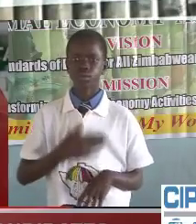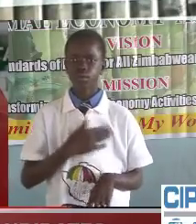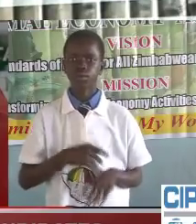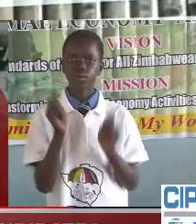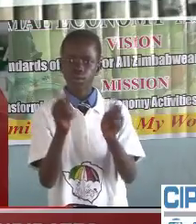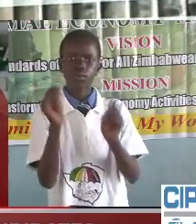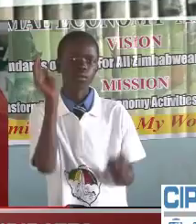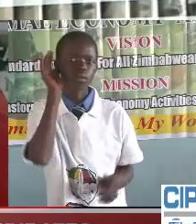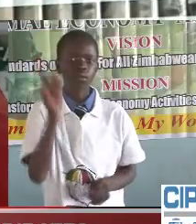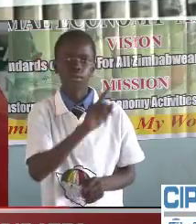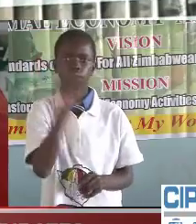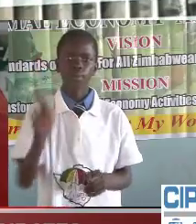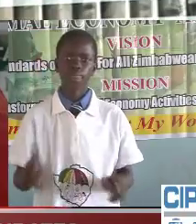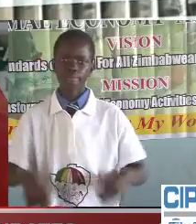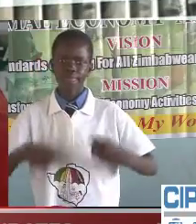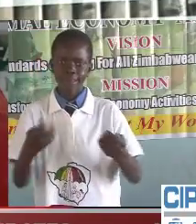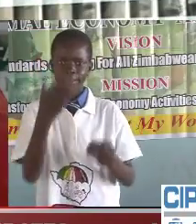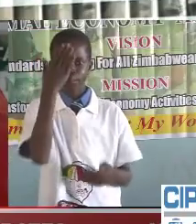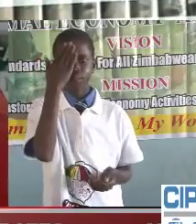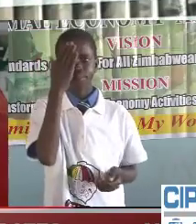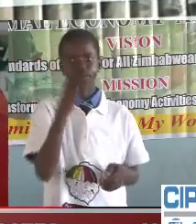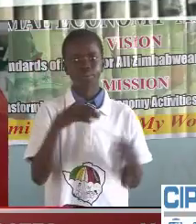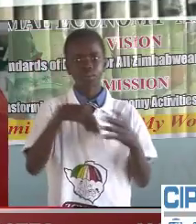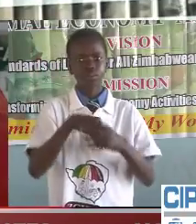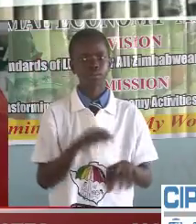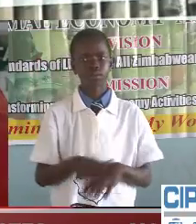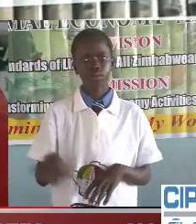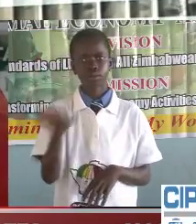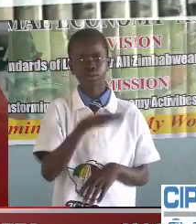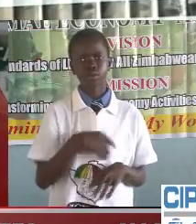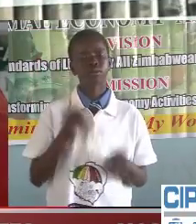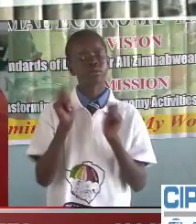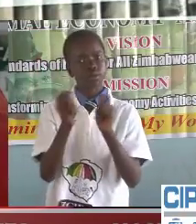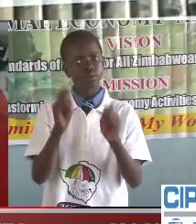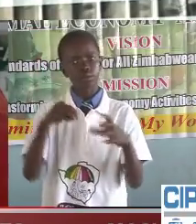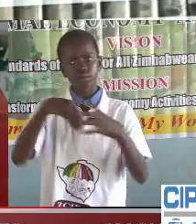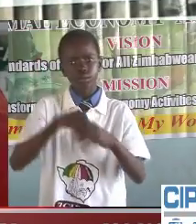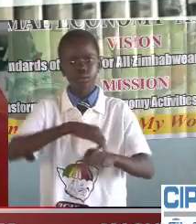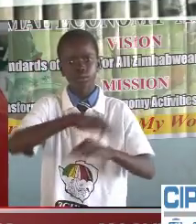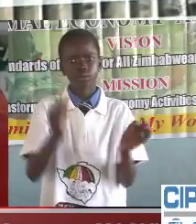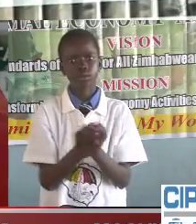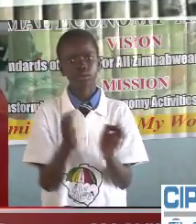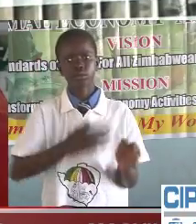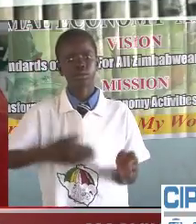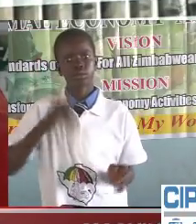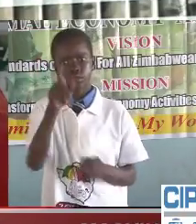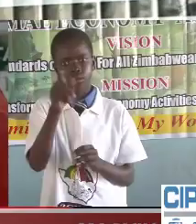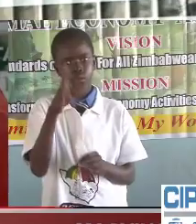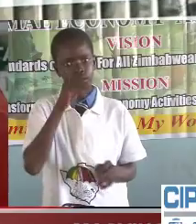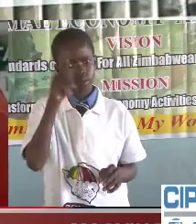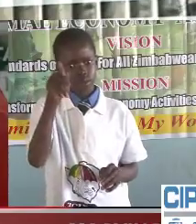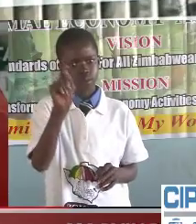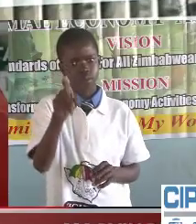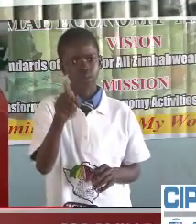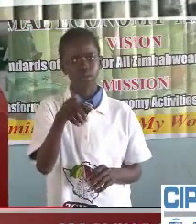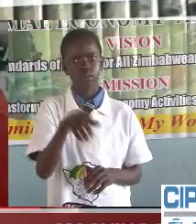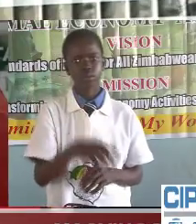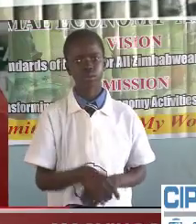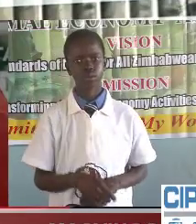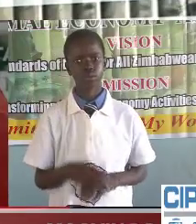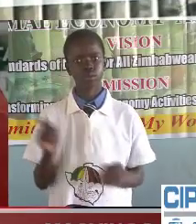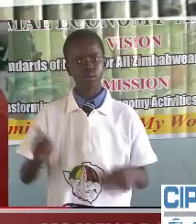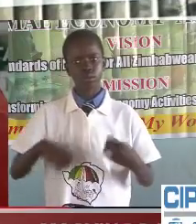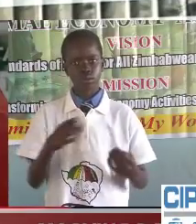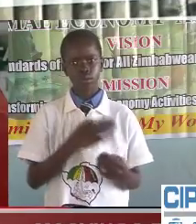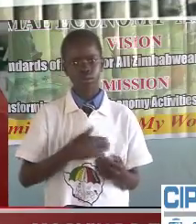kunzwa. Makatiwigirei, musatukirire vamwe, musatiudze zvavamwe, taurai zvenyu. Siteneno